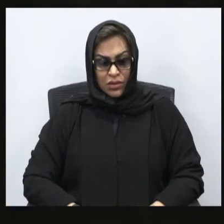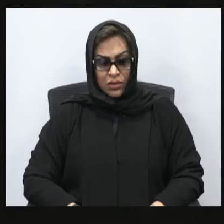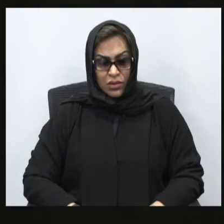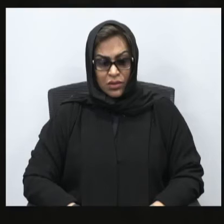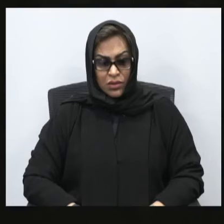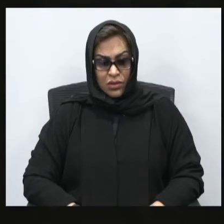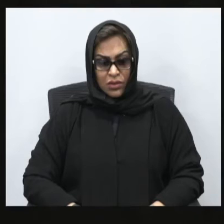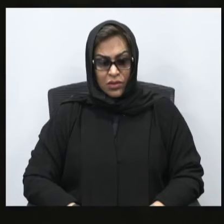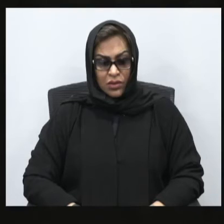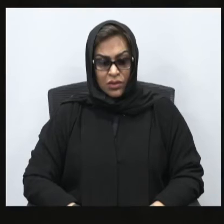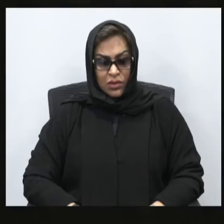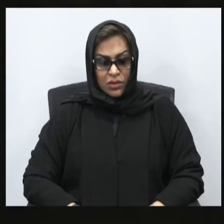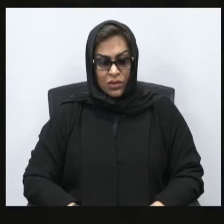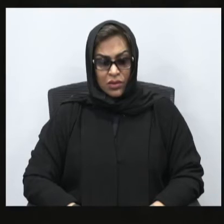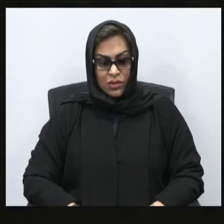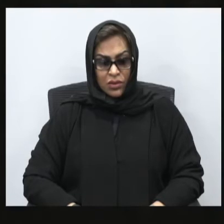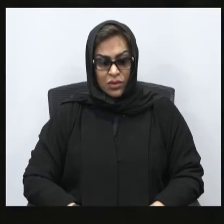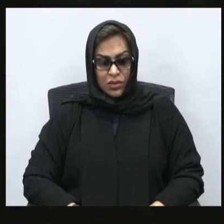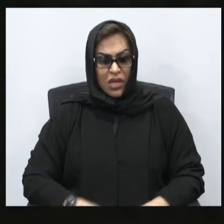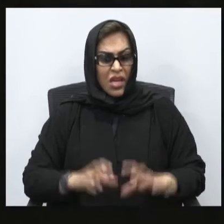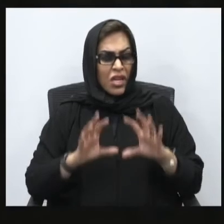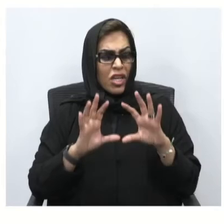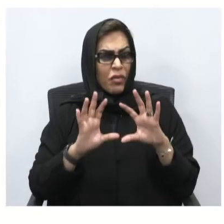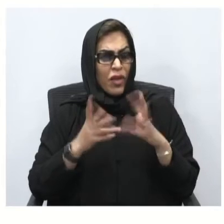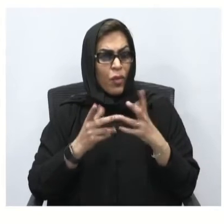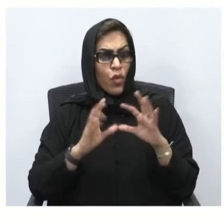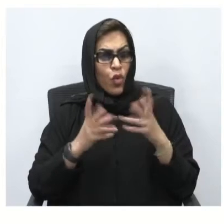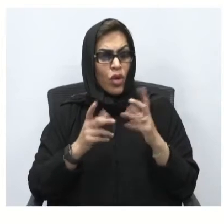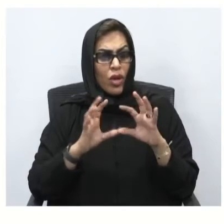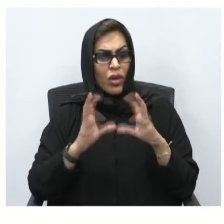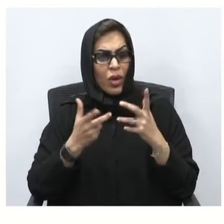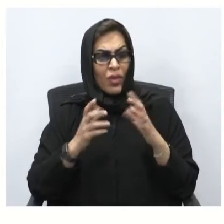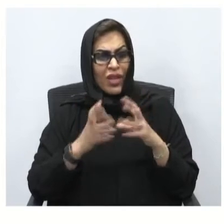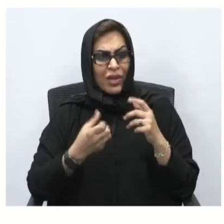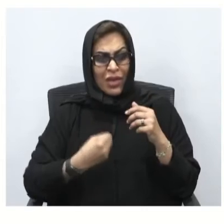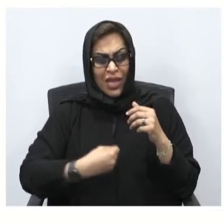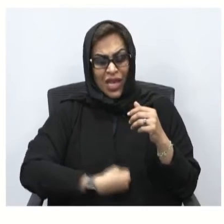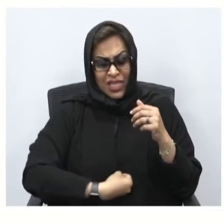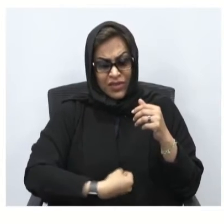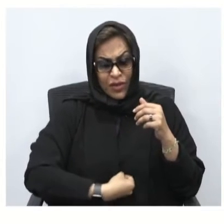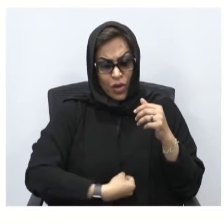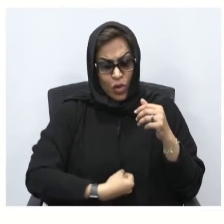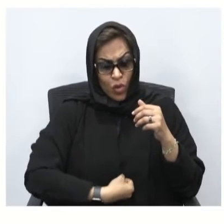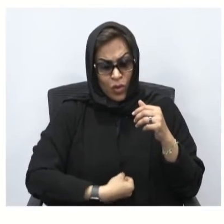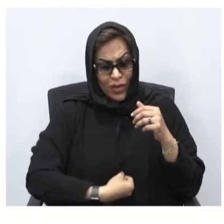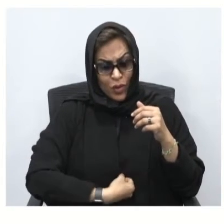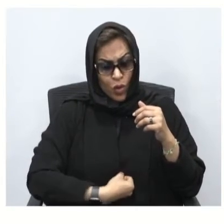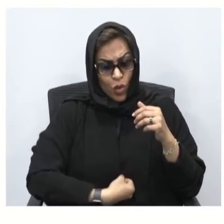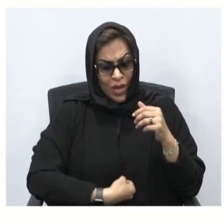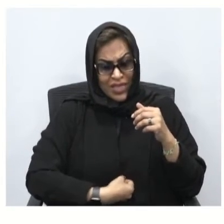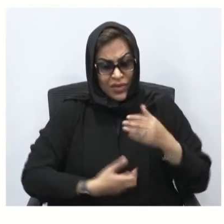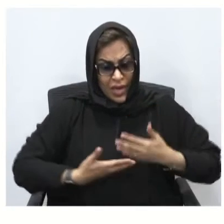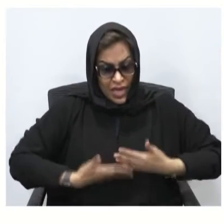لها تفكير ناقد لماذا يعد من الضروري وضع القبضه اسفل